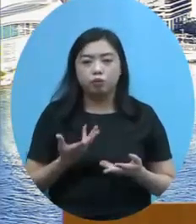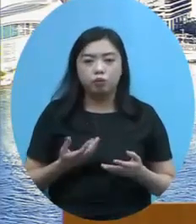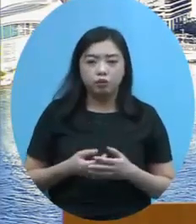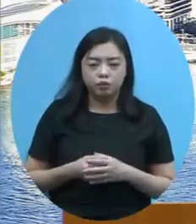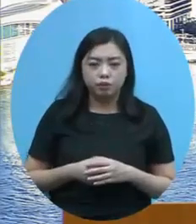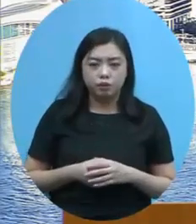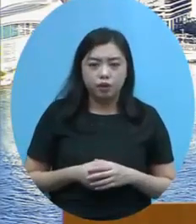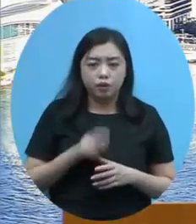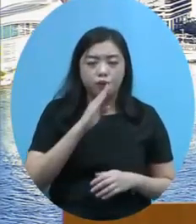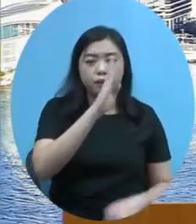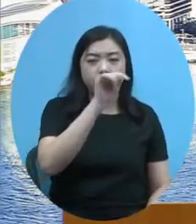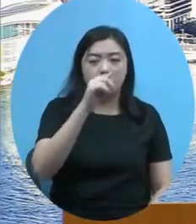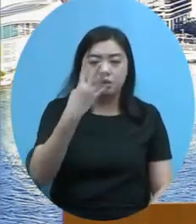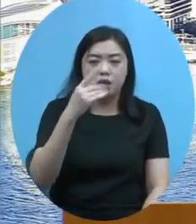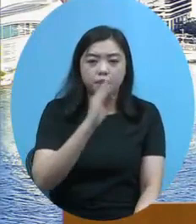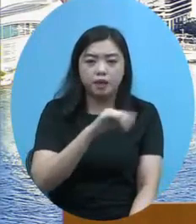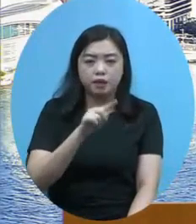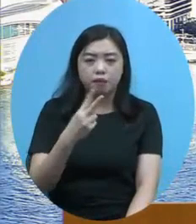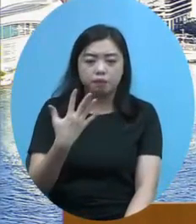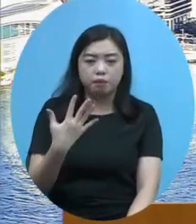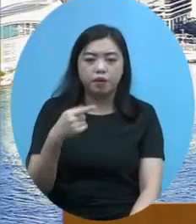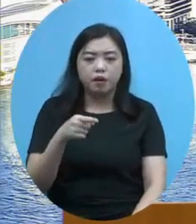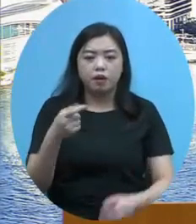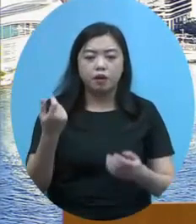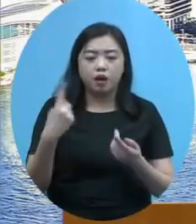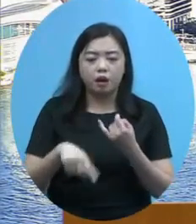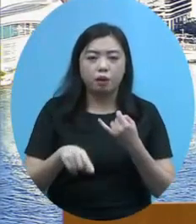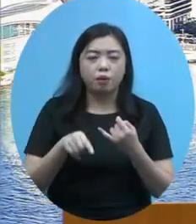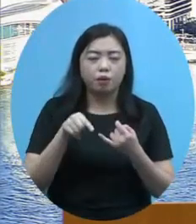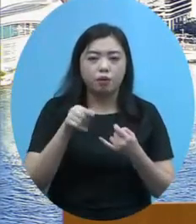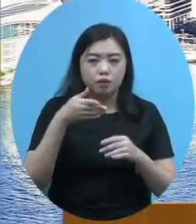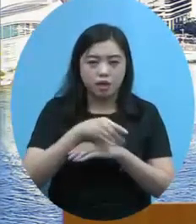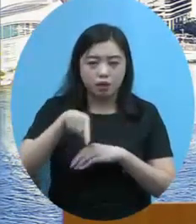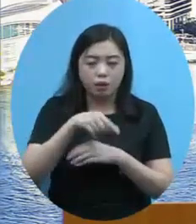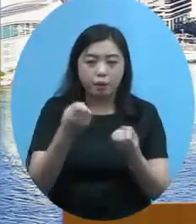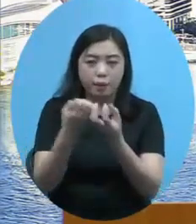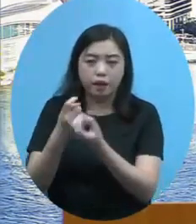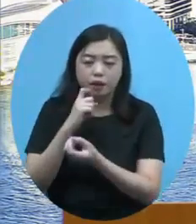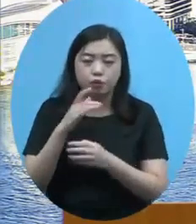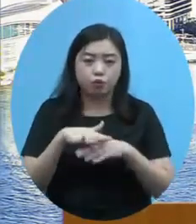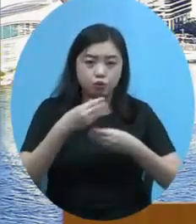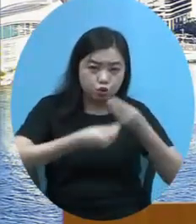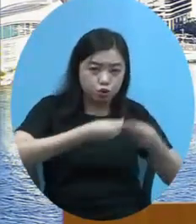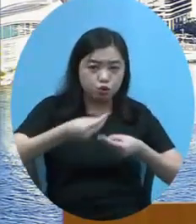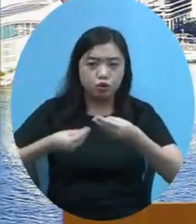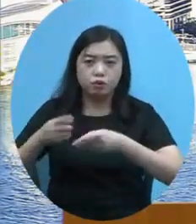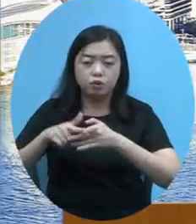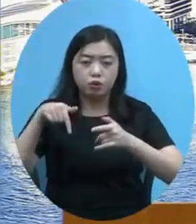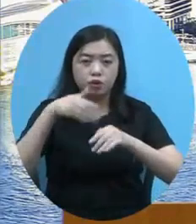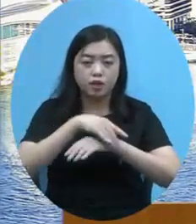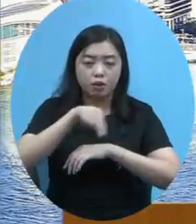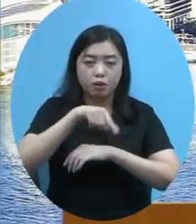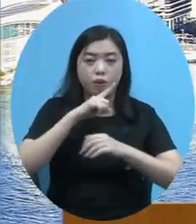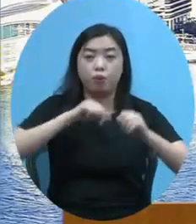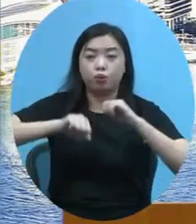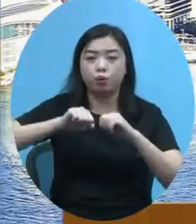有BA.4 或者 BA.5 嘅個案係出現咗喺社區嘅時候咧，而喺傳染期喺社區有活動咧，當然